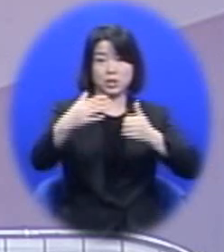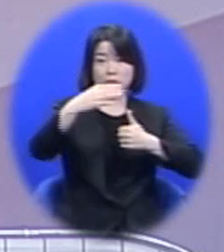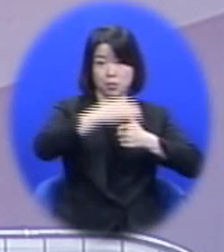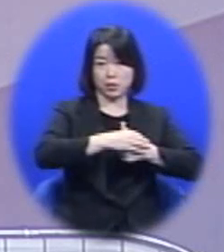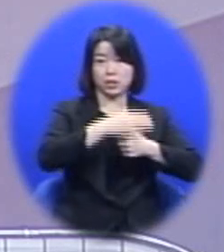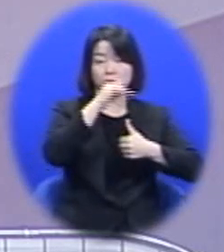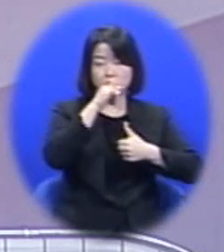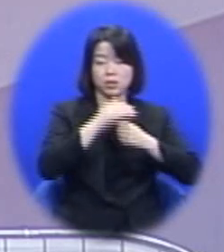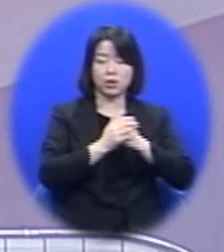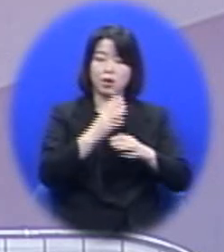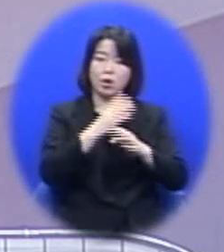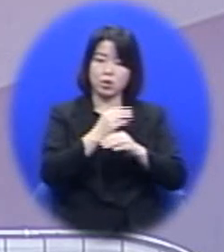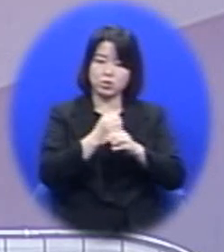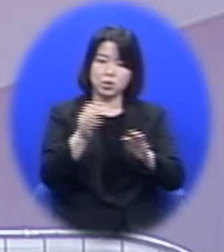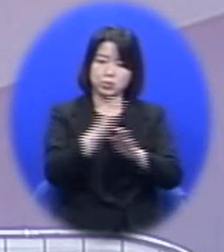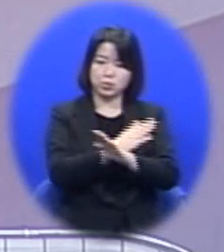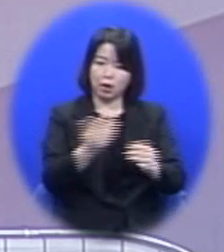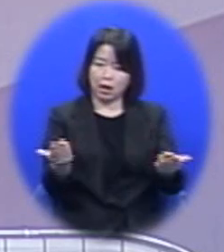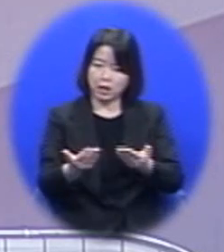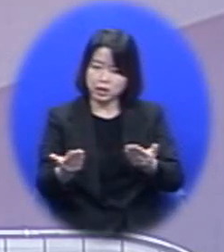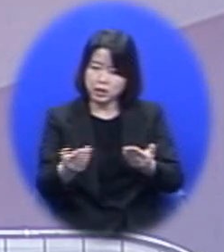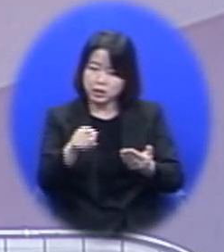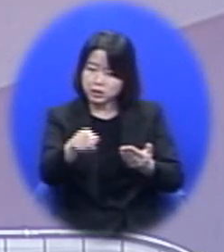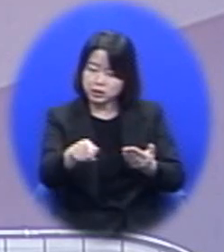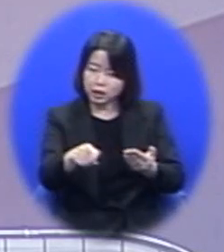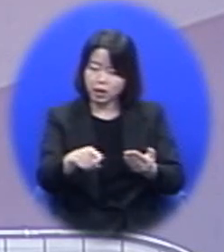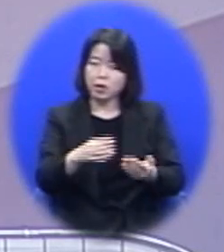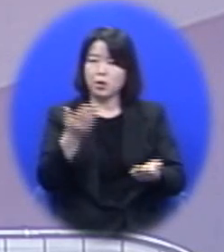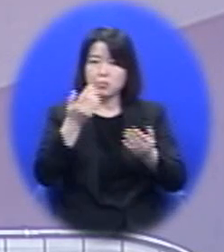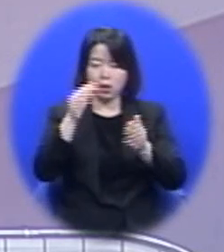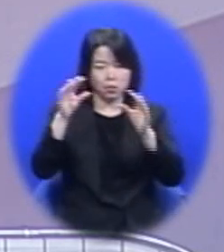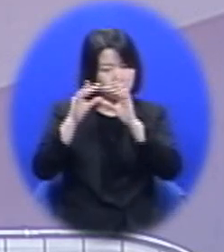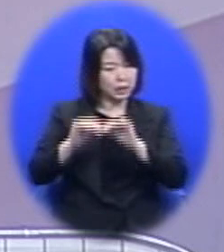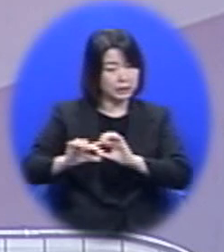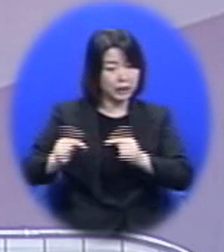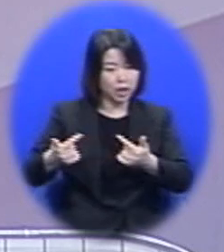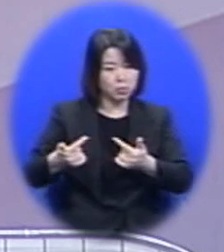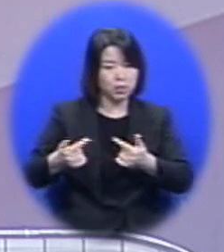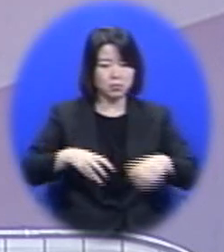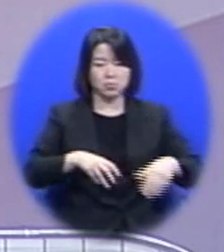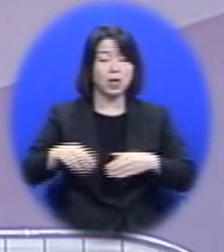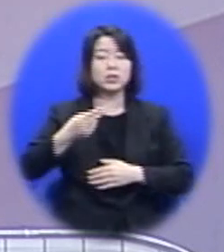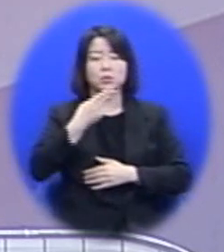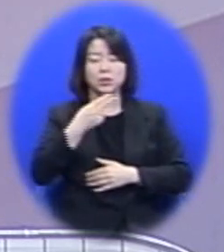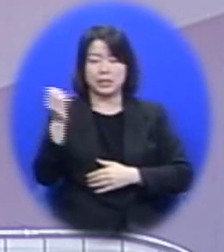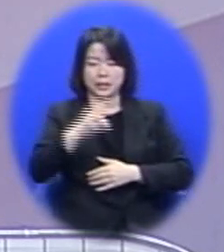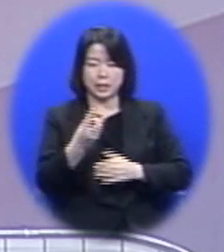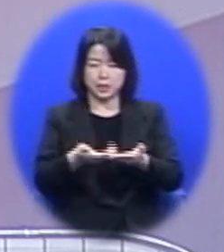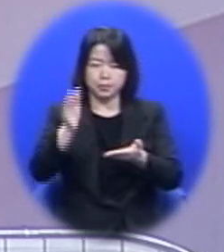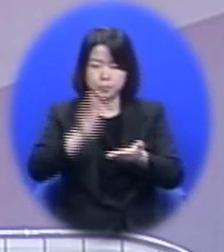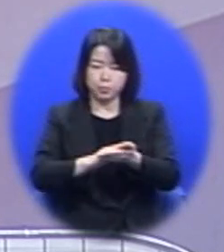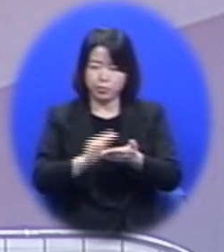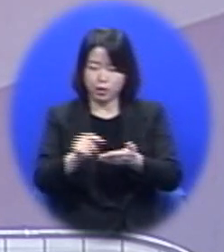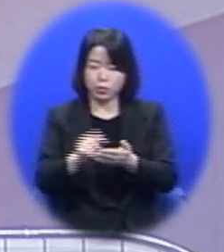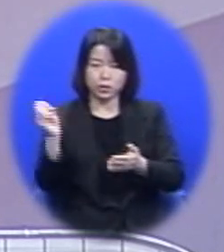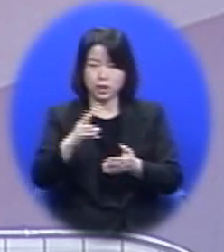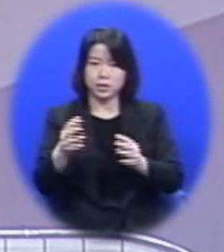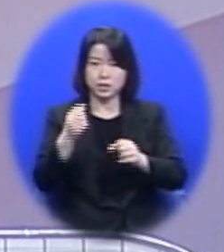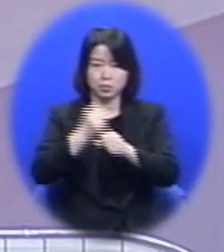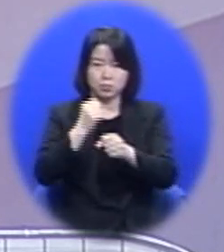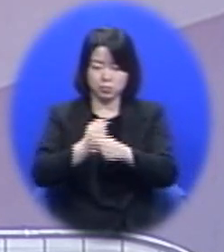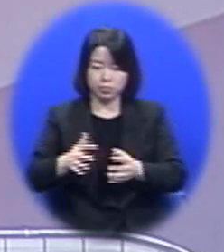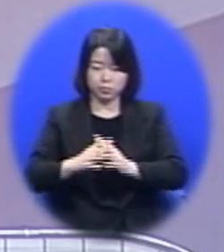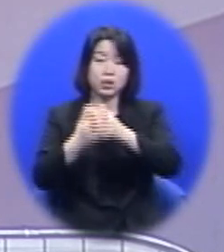언제부터인가 작업한 일이 마음에 들지 않으면 망설임 없이 바로 고쳐서 재시공을 합니다. 한